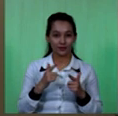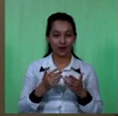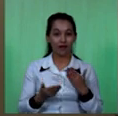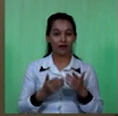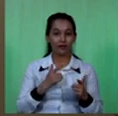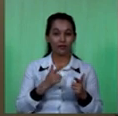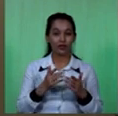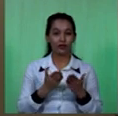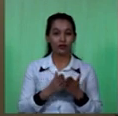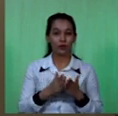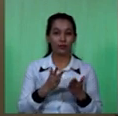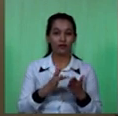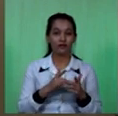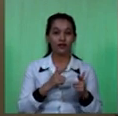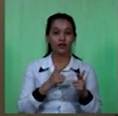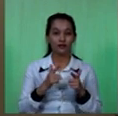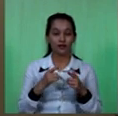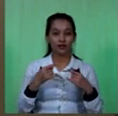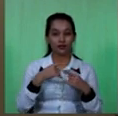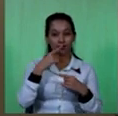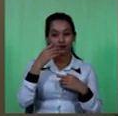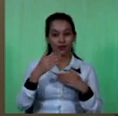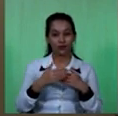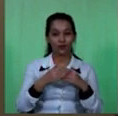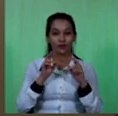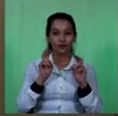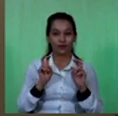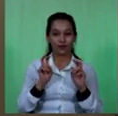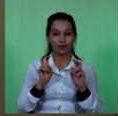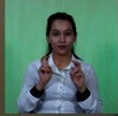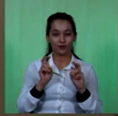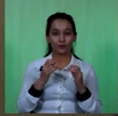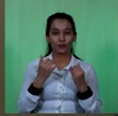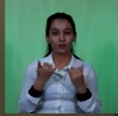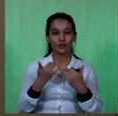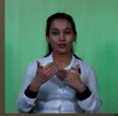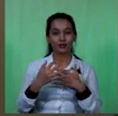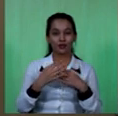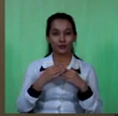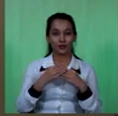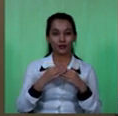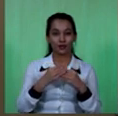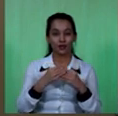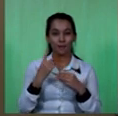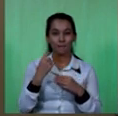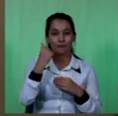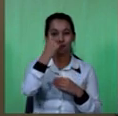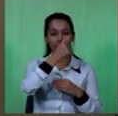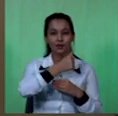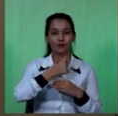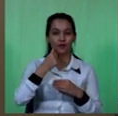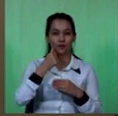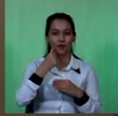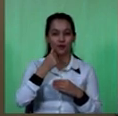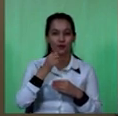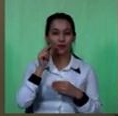bo'lsa, o'quv qurollaringizni hozirlab, ekran qarshisiga yaqinroq joylashib oling. Bugun biz sizlar bilan yil davomida o'rgangan